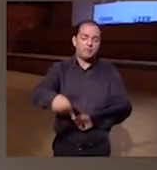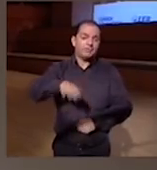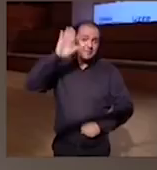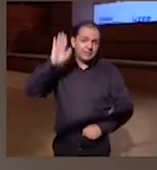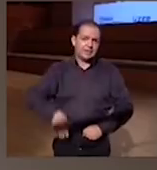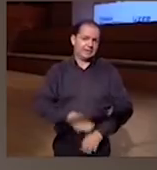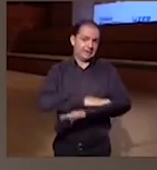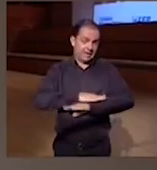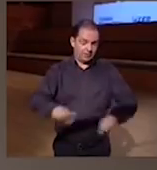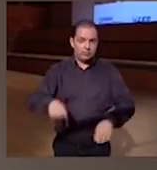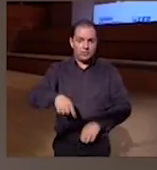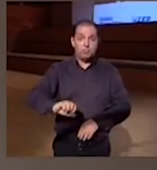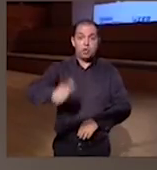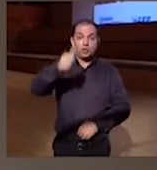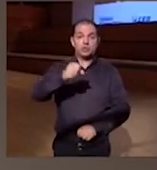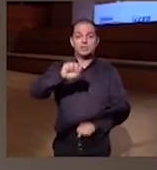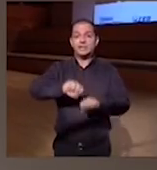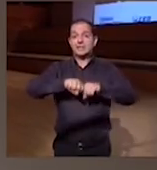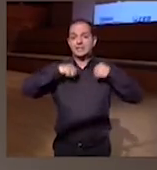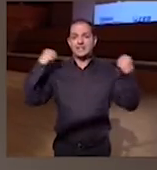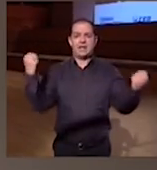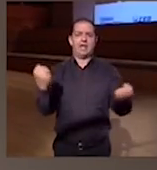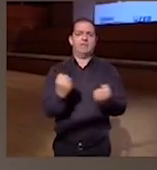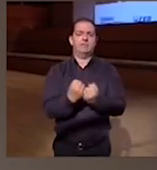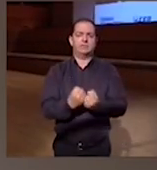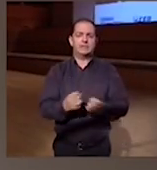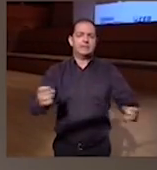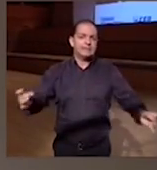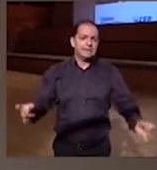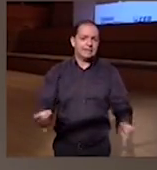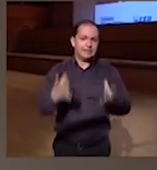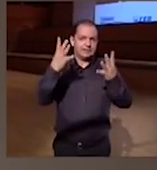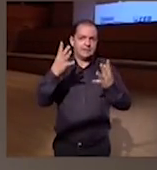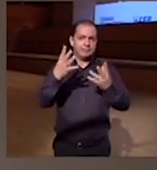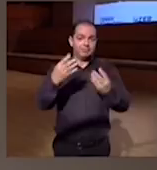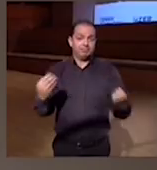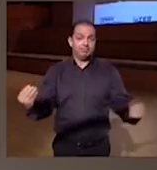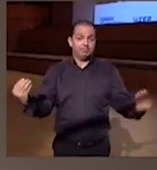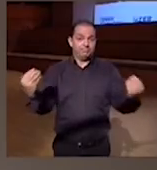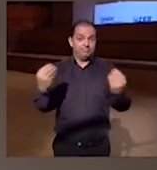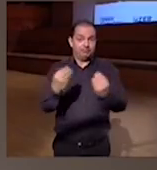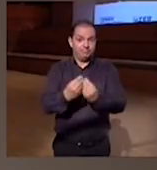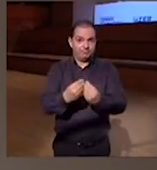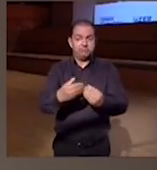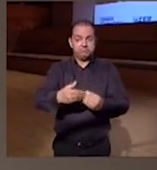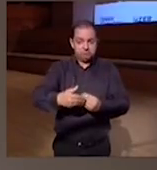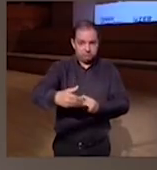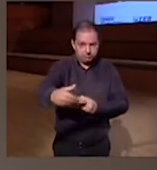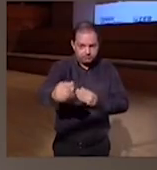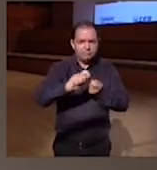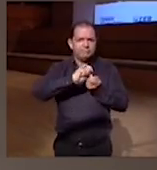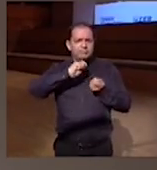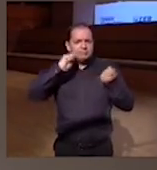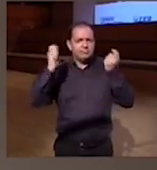πρώτο συνέδριο που συμπίπτει με την οριστική μετάβαση σε αυτό που